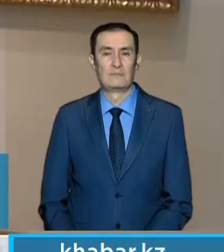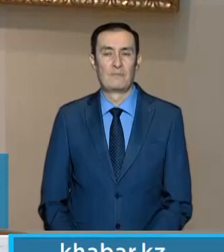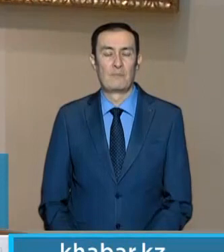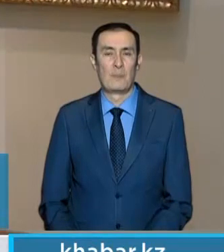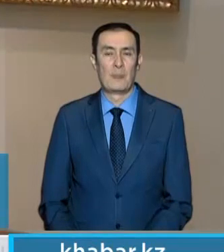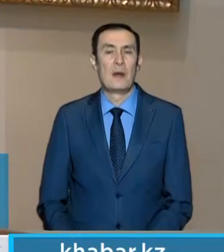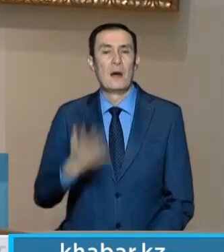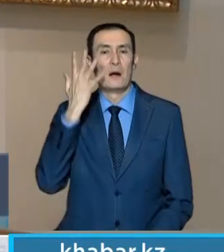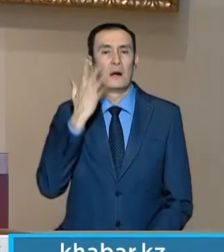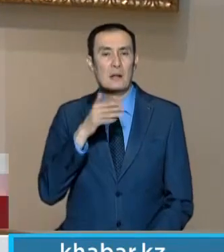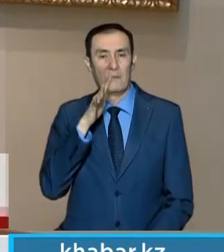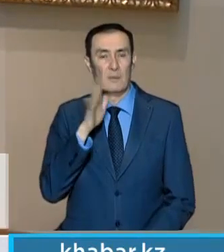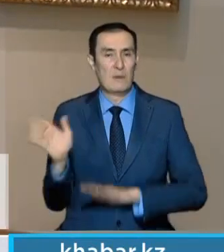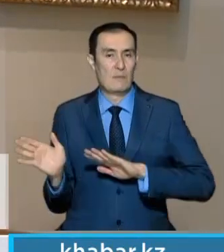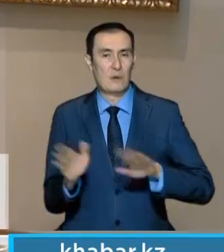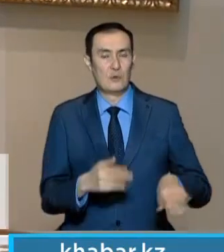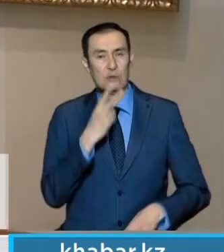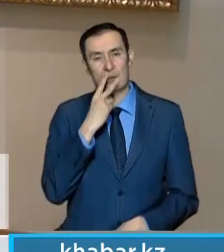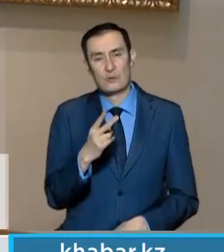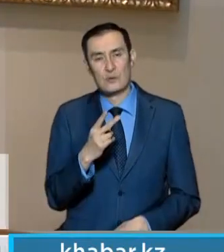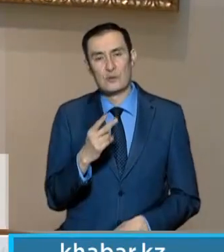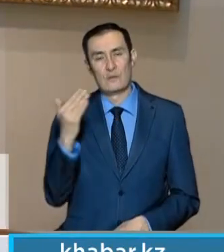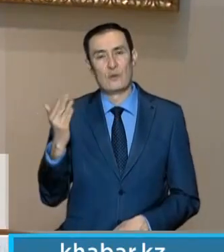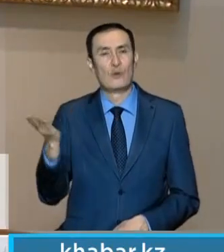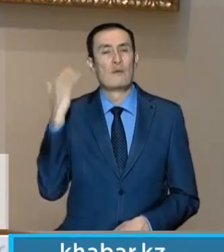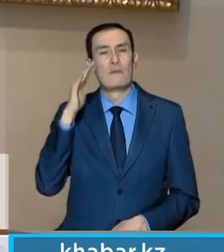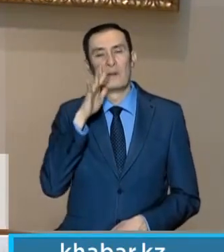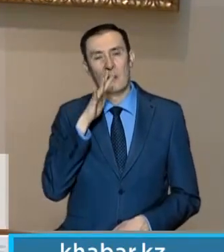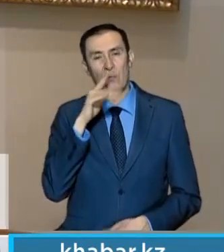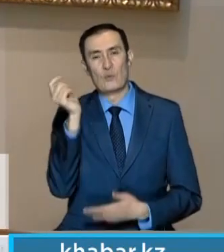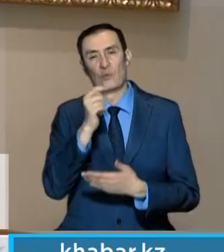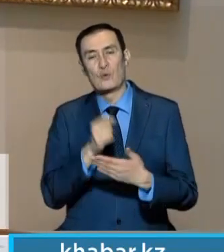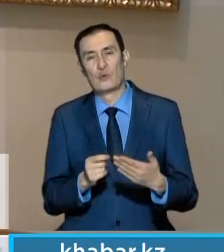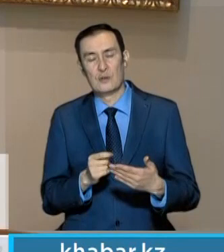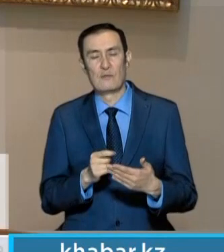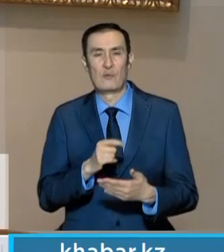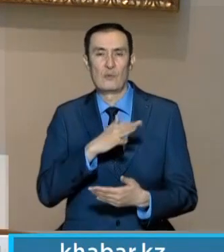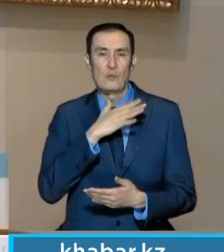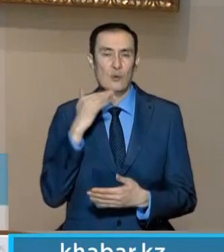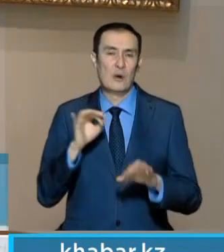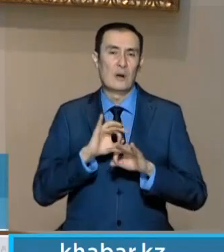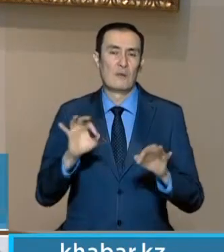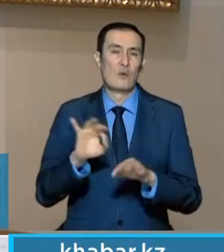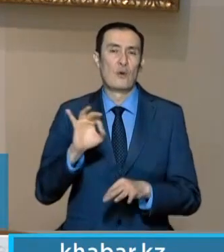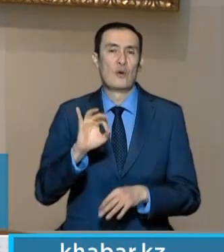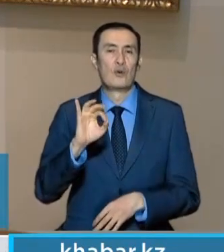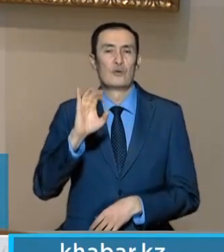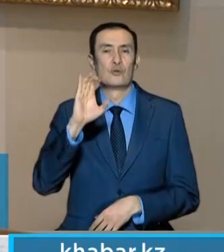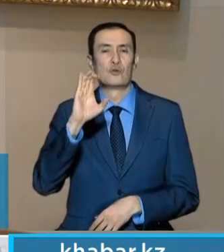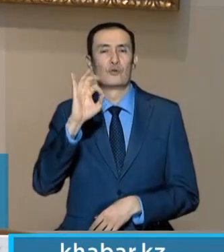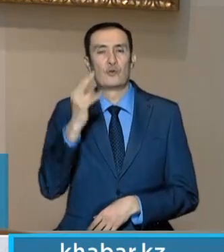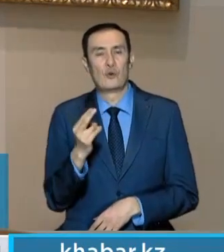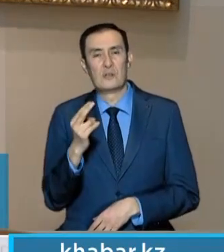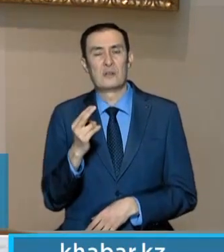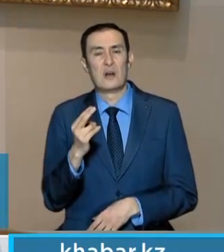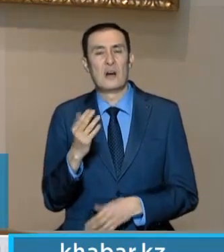Когда время прошло, знаете, смотришь срез работ той эпохи, тех художников, мы много говорим о соцреализме и от